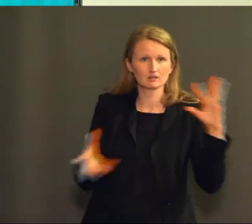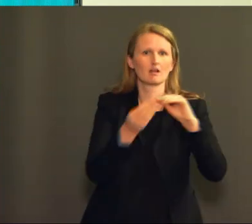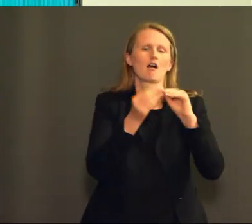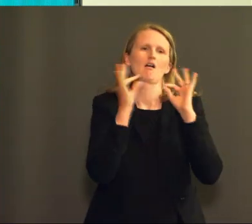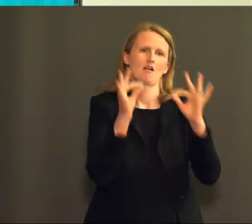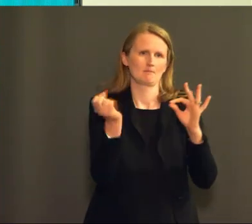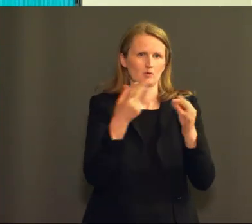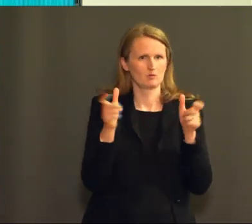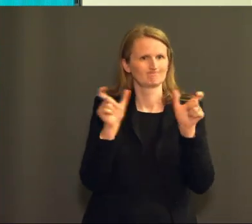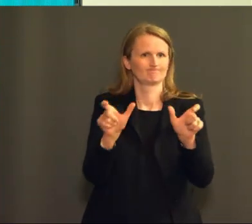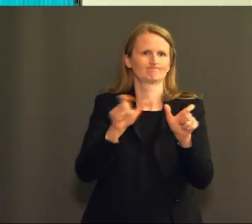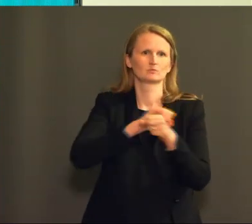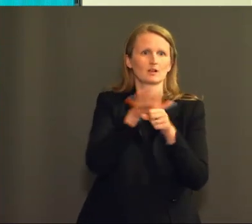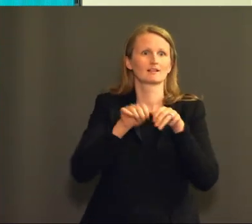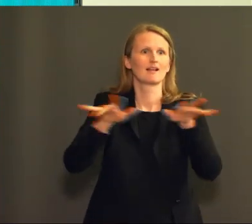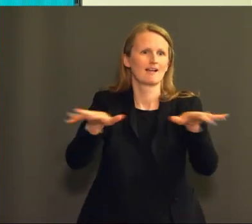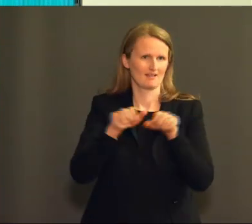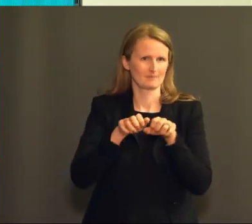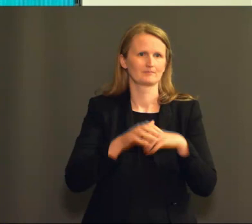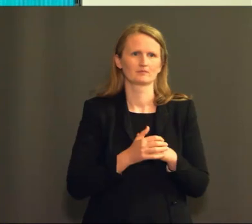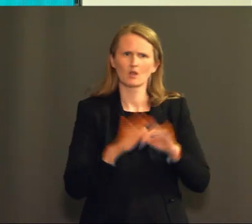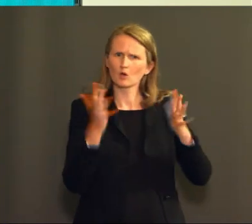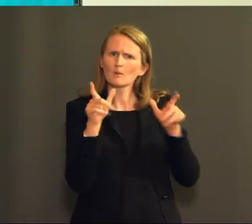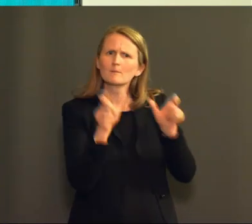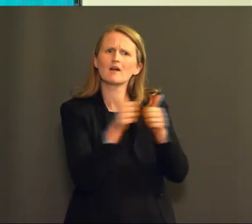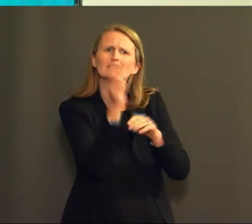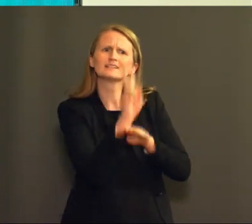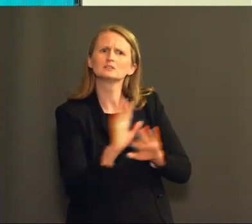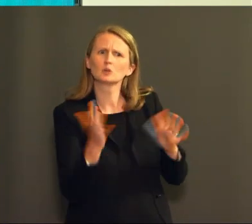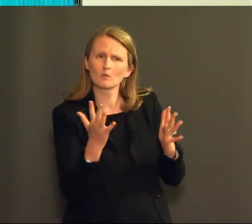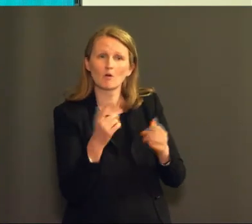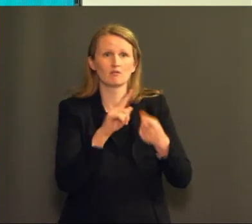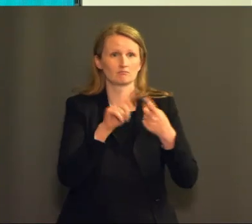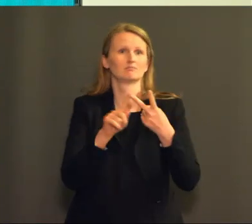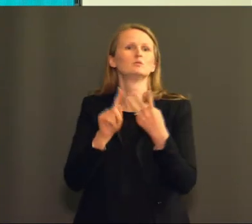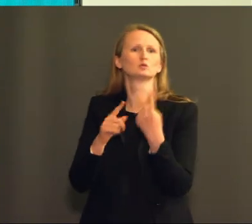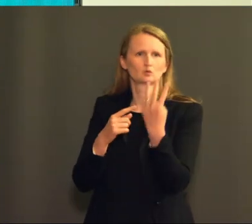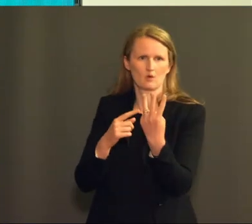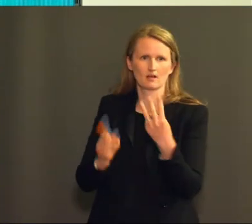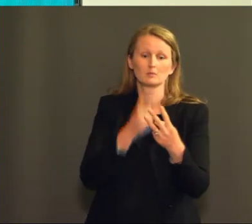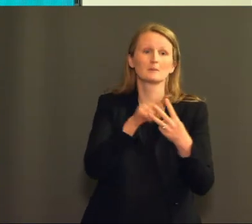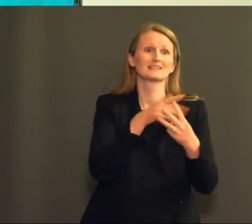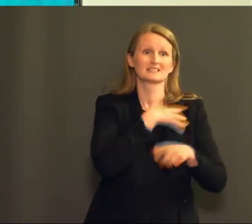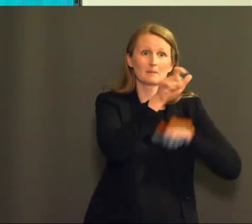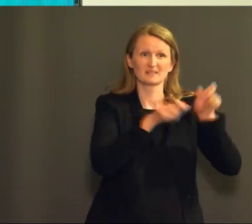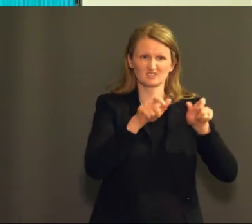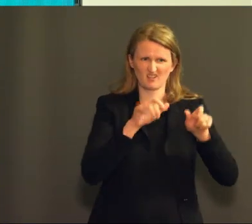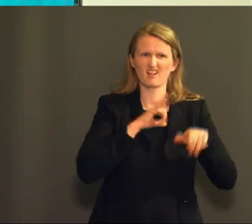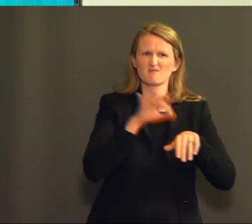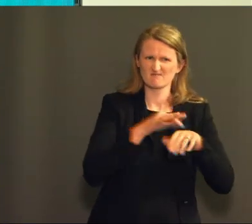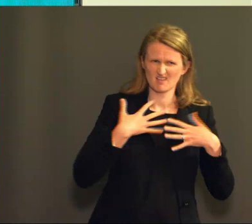des personnes présentant des symptômes, des contacts à haut risque et des voyageurs qui sont de retour en